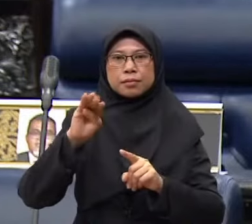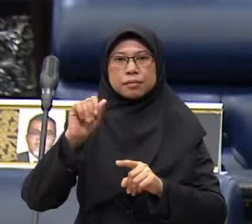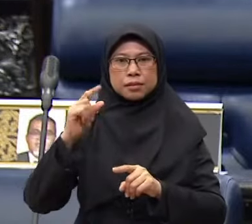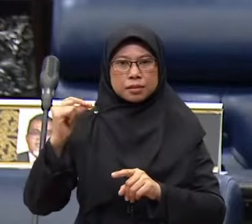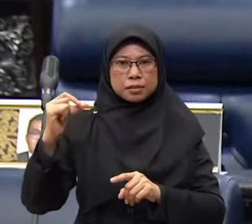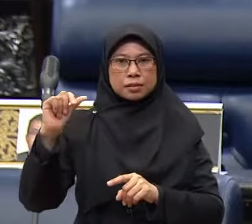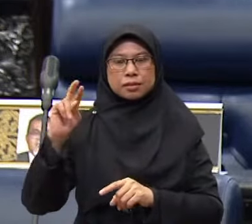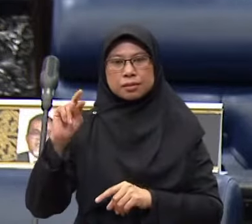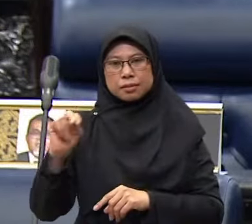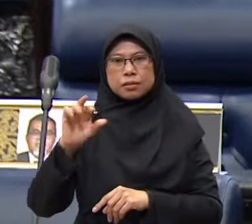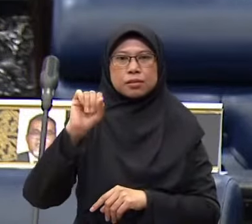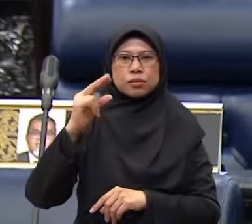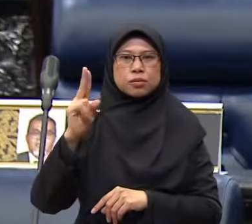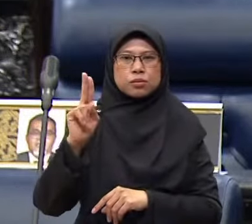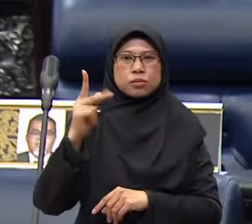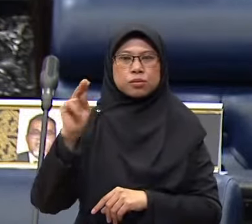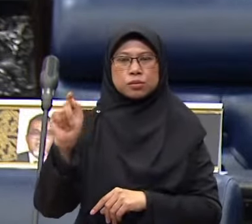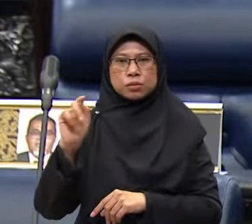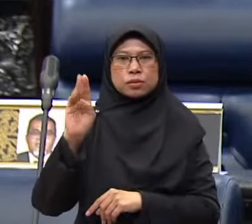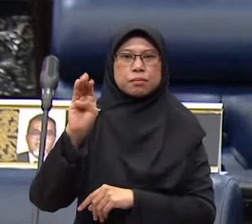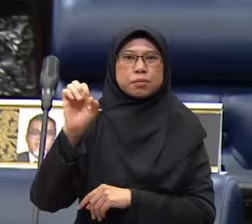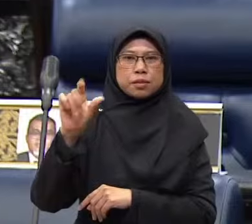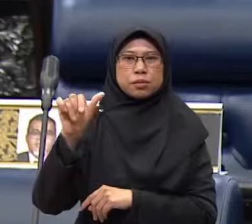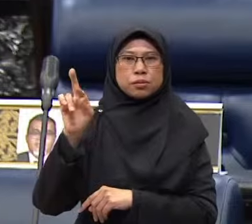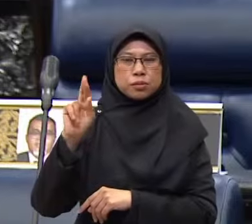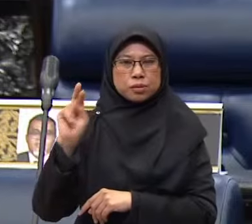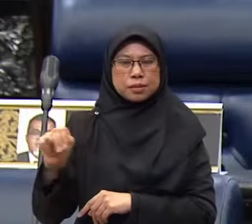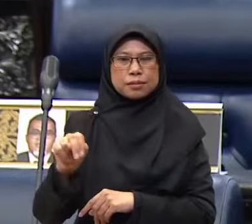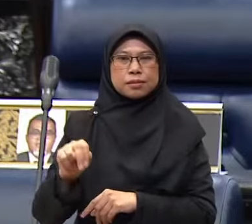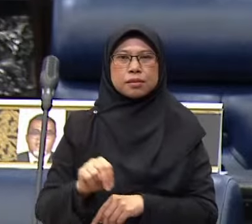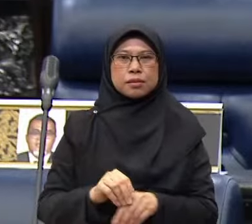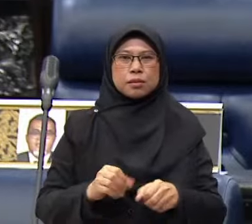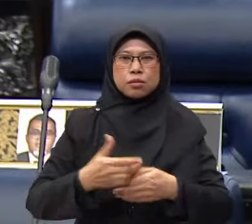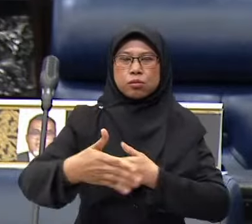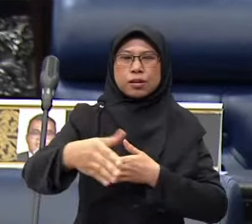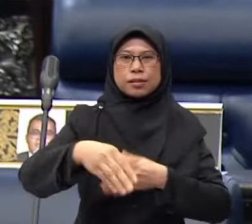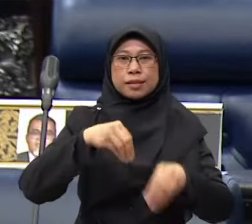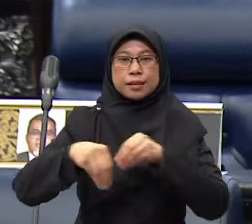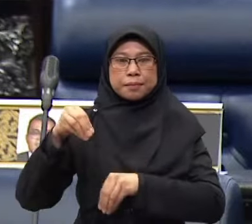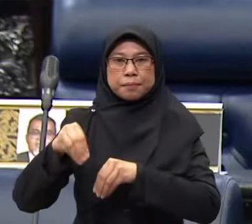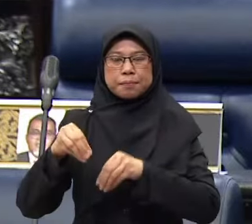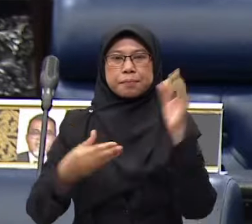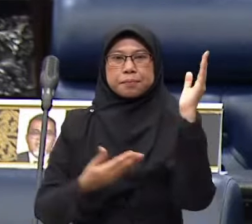dan sugut labuk peluran mempunyai keluasan penanaman sawit sebanyak